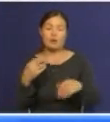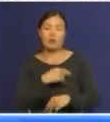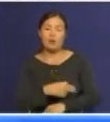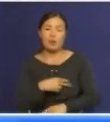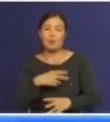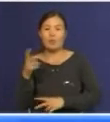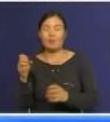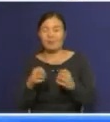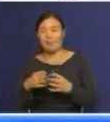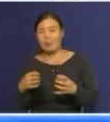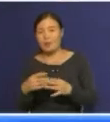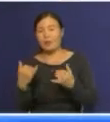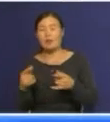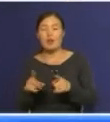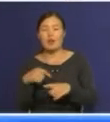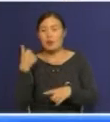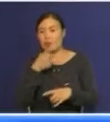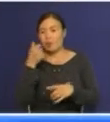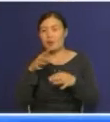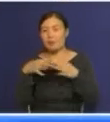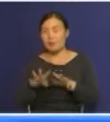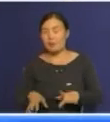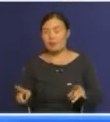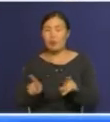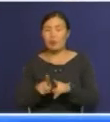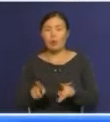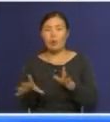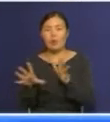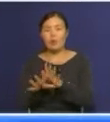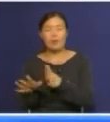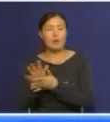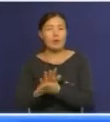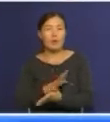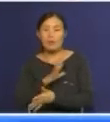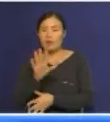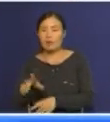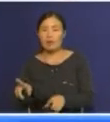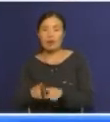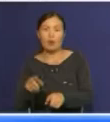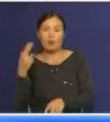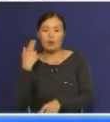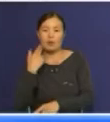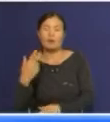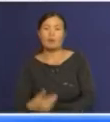взысканию долгов. Также отмечено, что за 9 месяцев на электросетях не было фактов потери энергии.